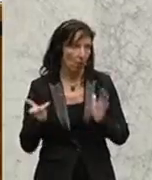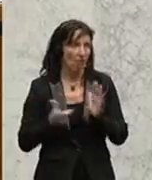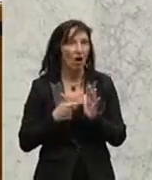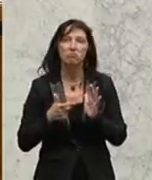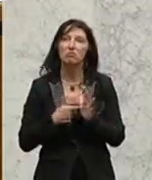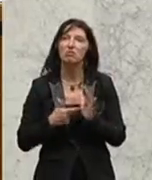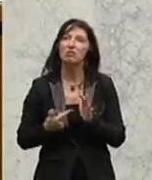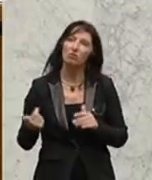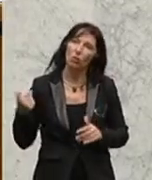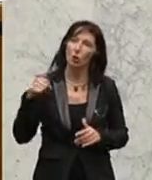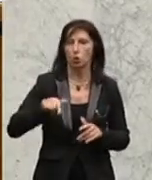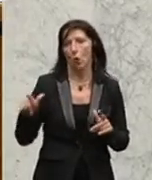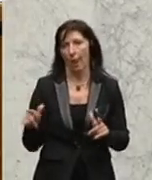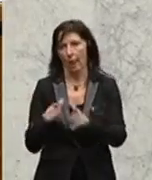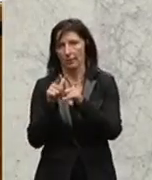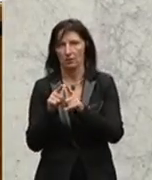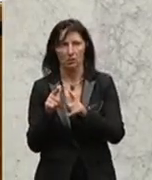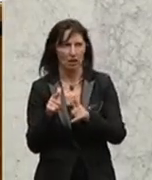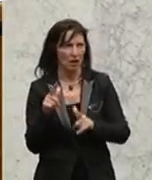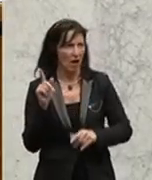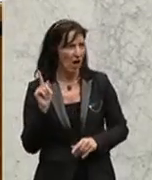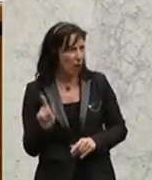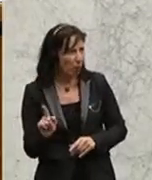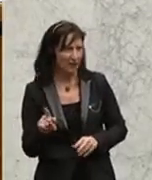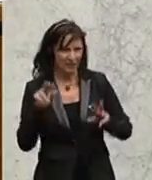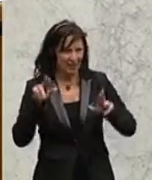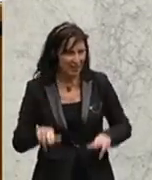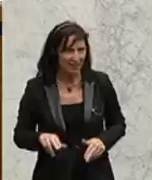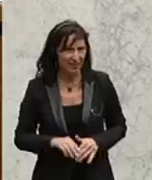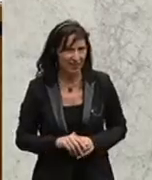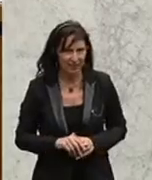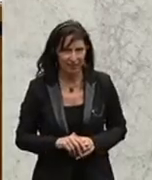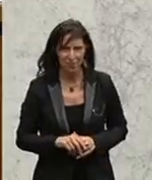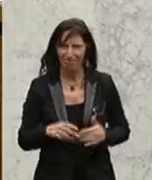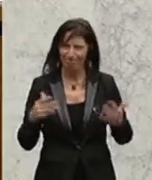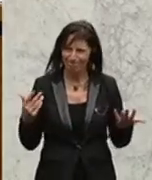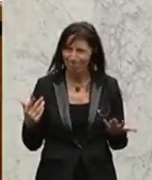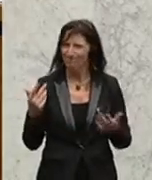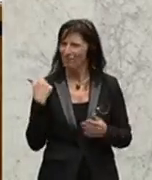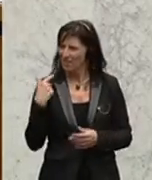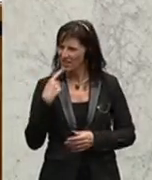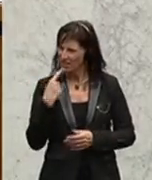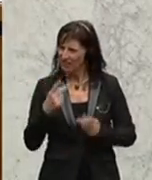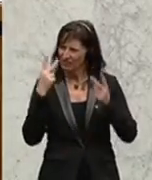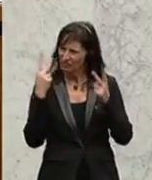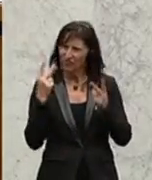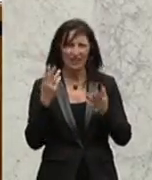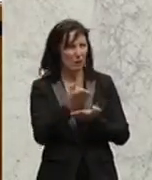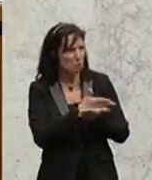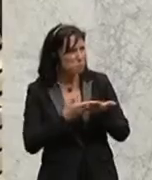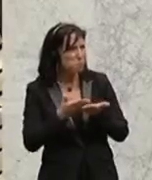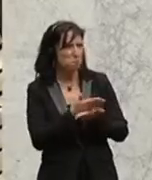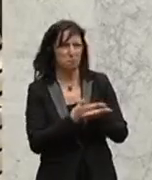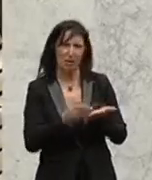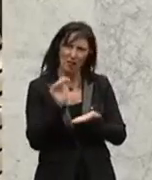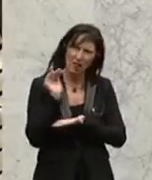Leistung bringen. Da ist dann für mich nur die Frage, ob das dann der richtige Ansatz ist, wenn wir gesagt haben, es ist wichtig, in der Bildung zu